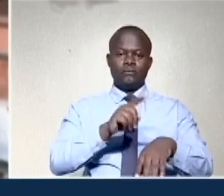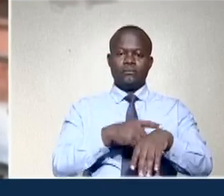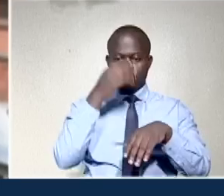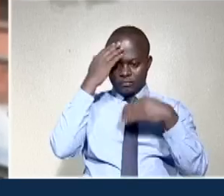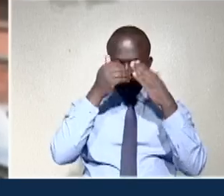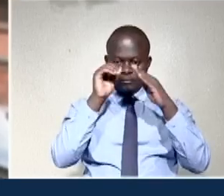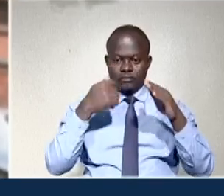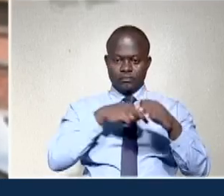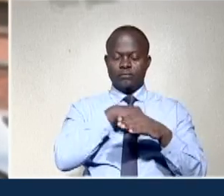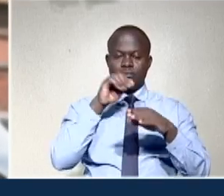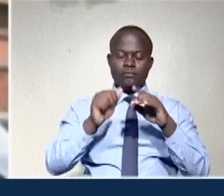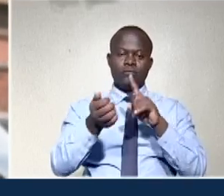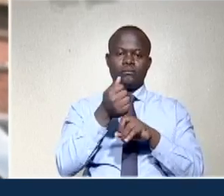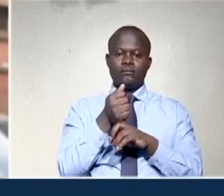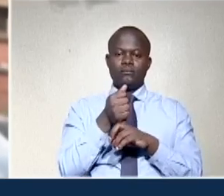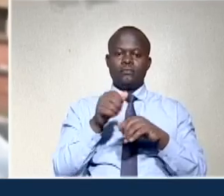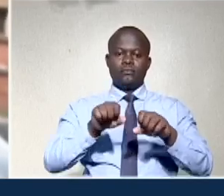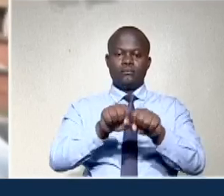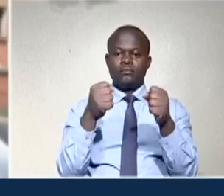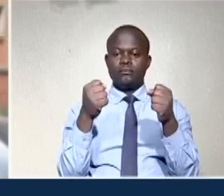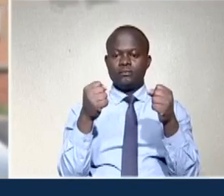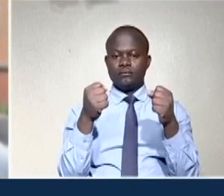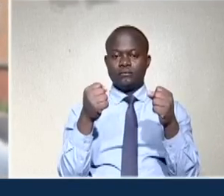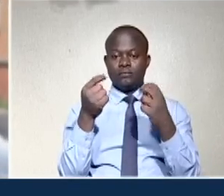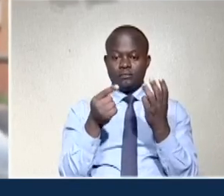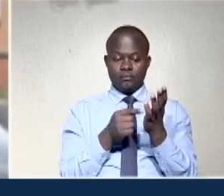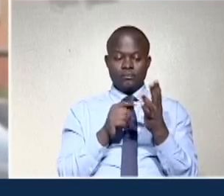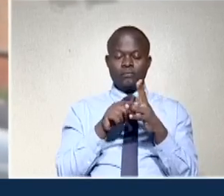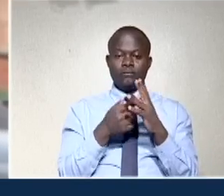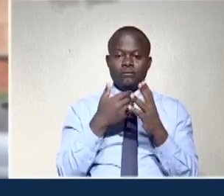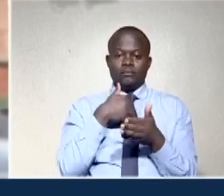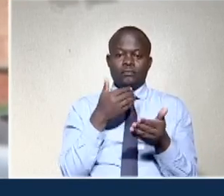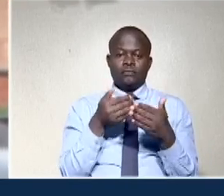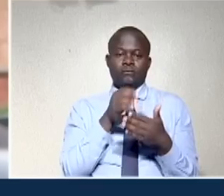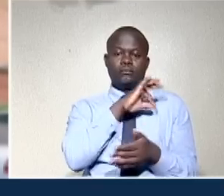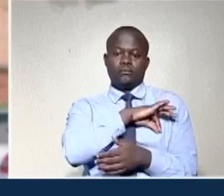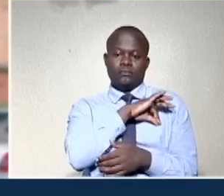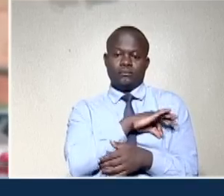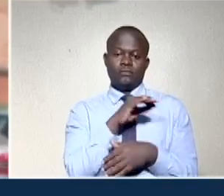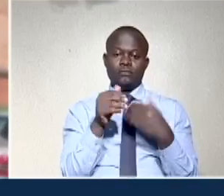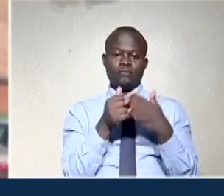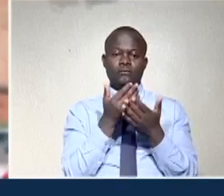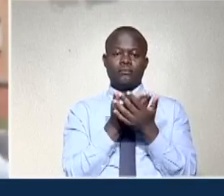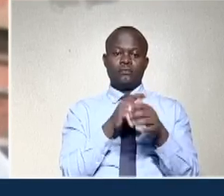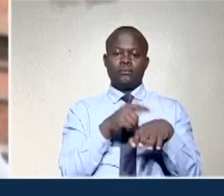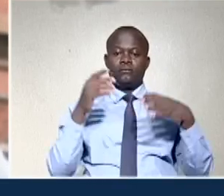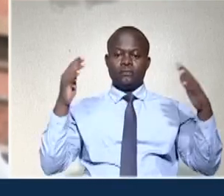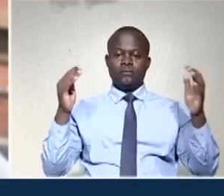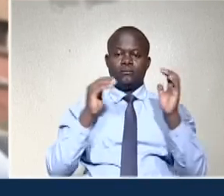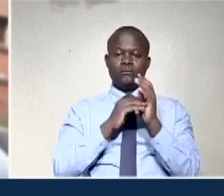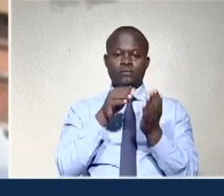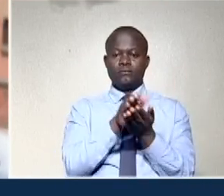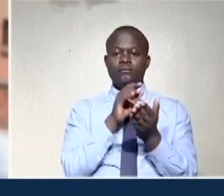rero ngo ruzagere ku cyo bita break even aho rutangira kugira inyungu bishobora gufata igihe kirekire kandi